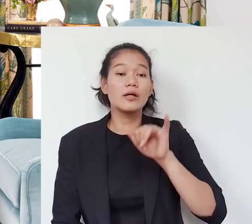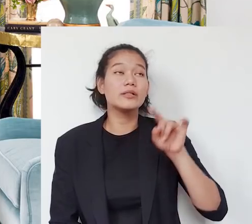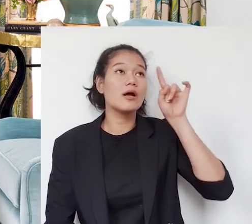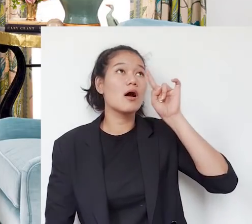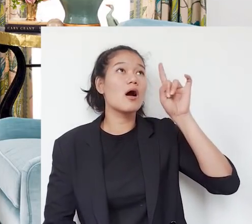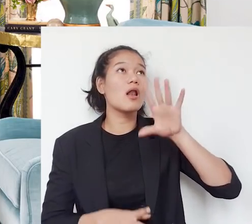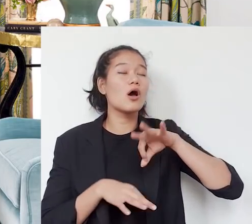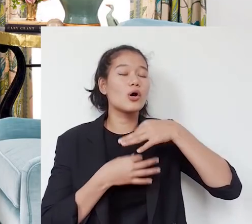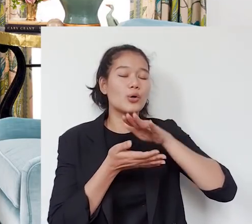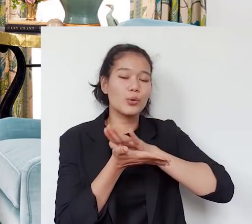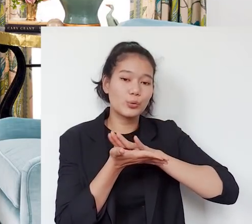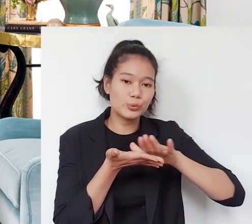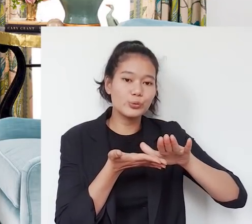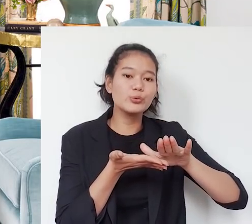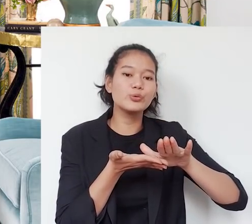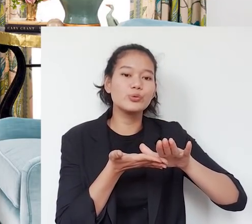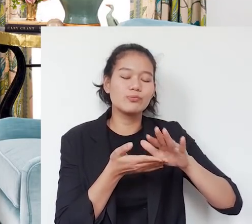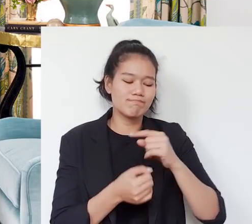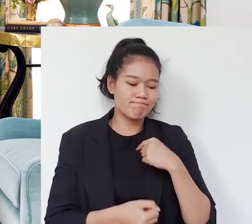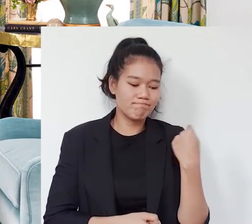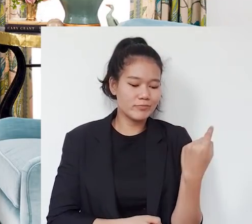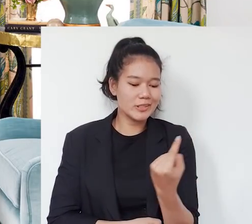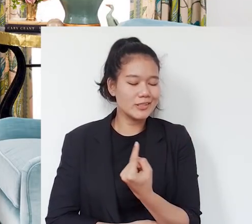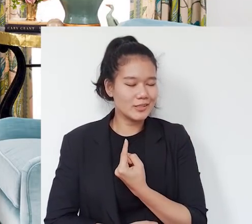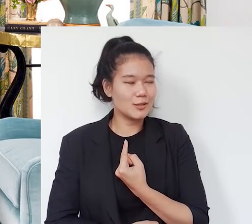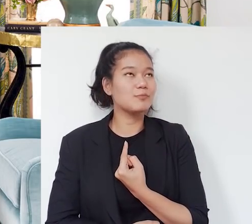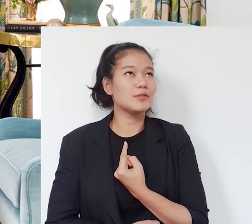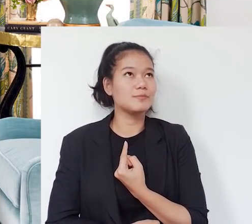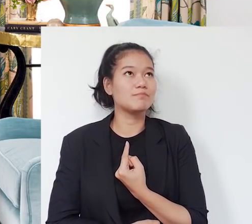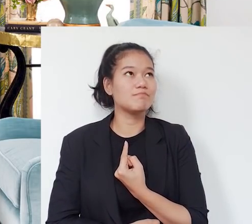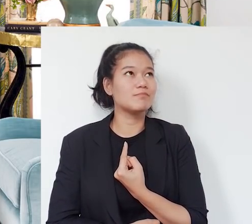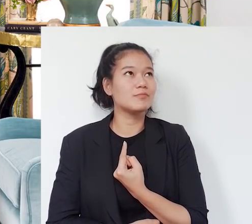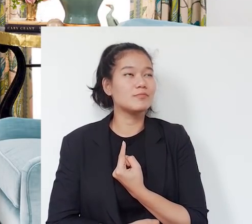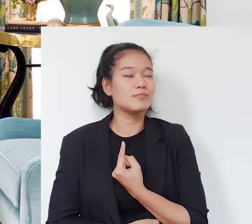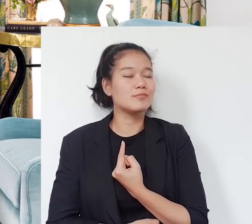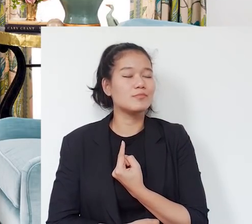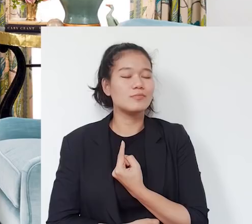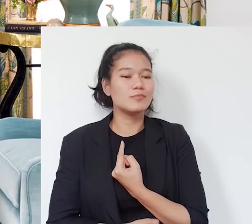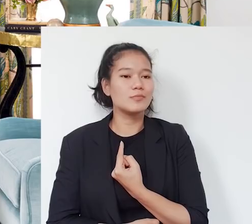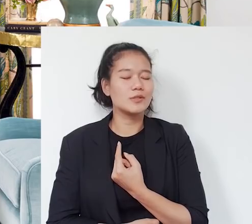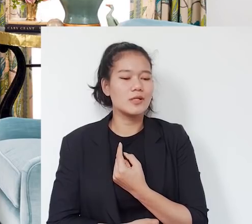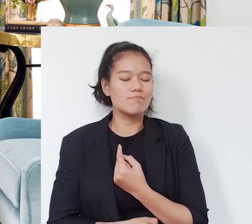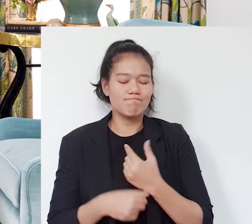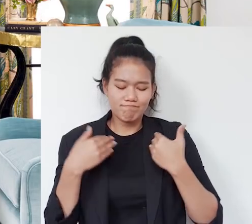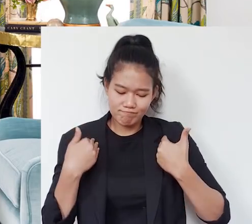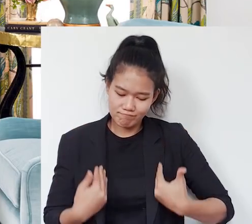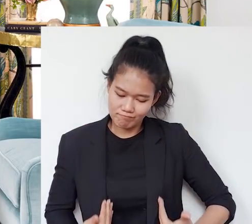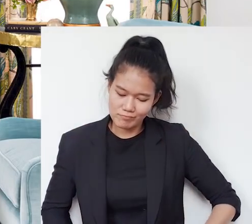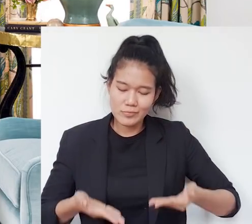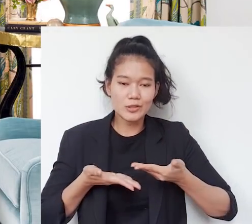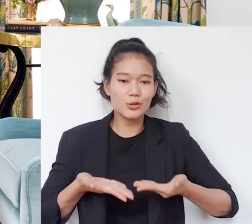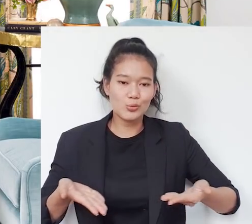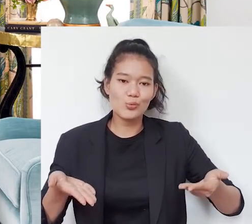Ya Allah Roh Kudus, ini kami dengan segala keberadaan kami.